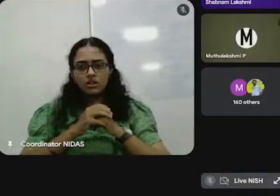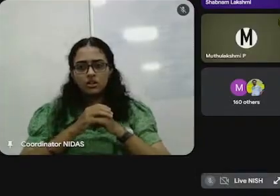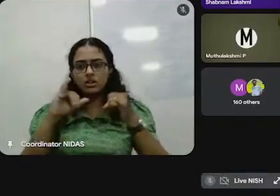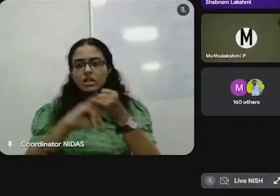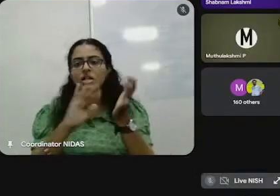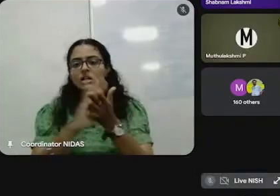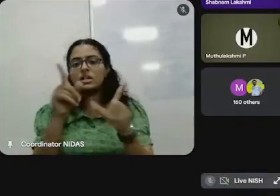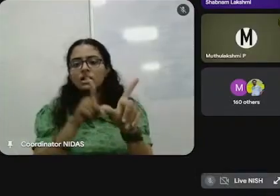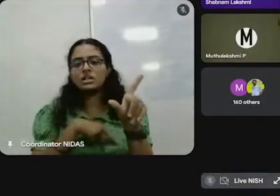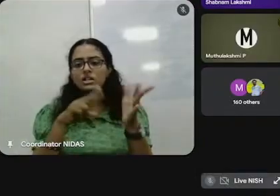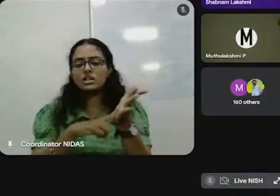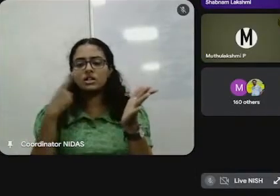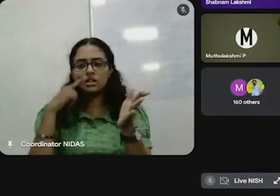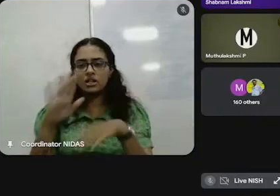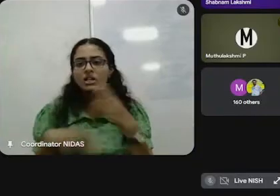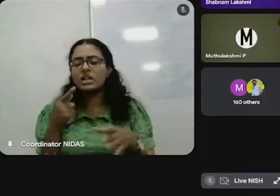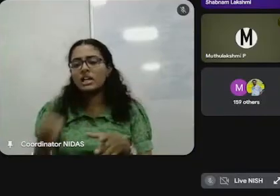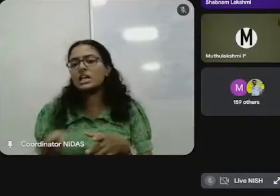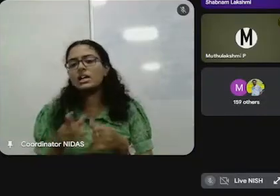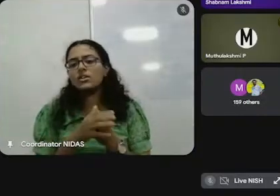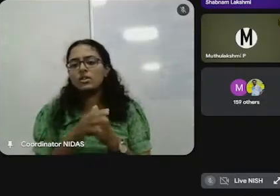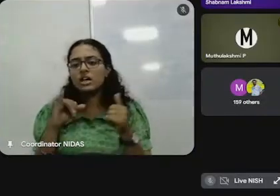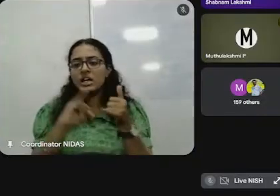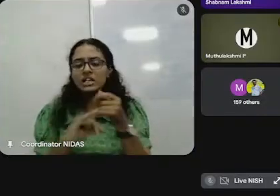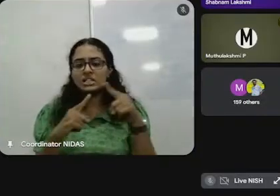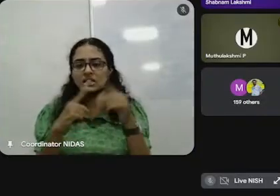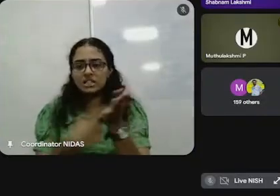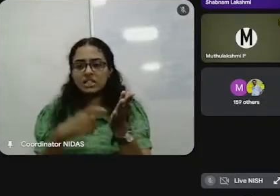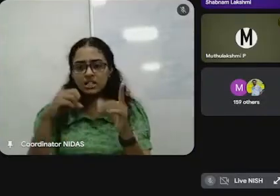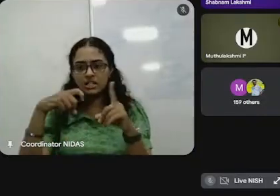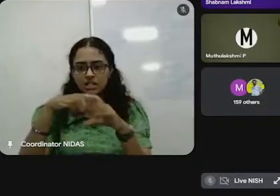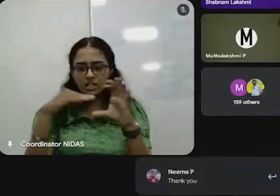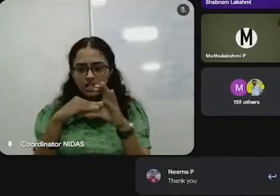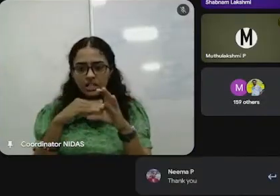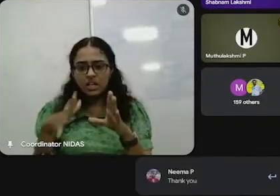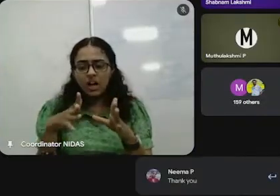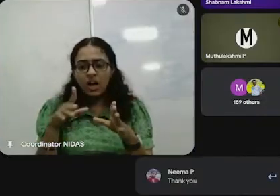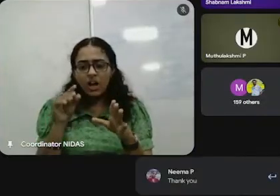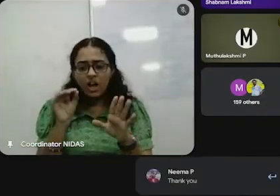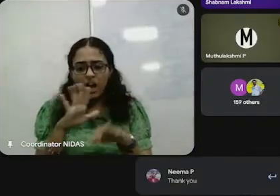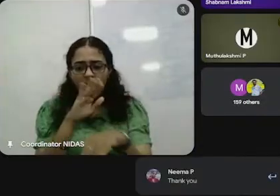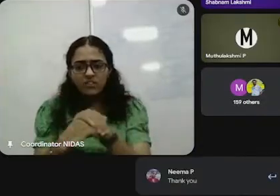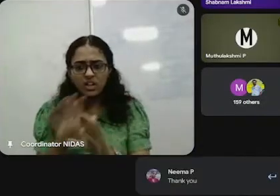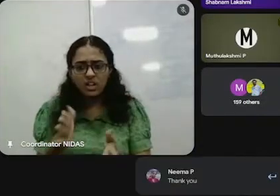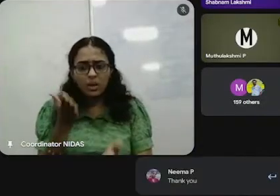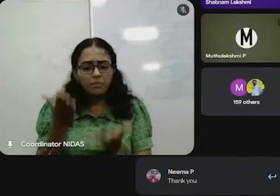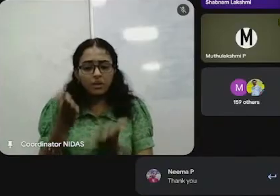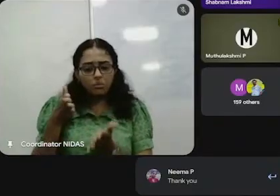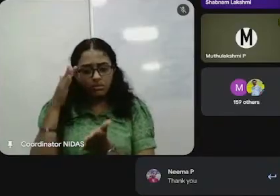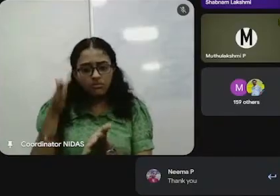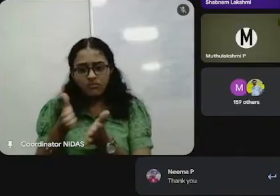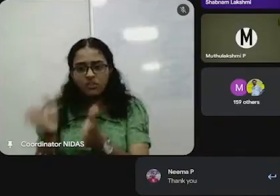ഷാനി മാഡം പറഞ്ഞോളൂ മാം. അത് സ്ട്രോക്കിന്റെ സിംറ്റം ആണോ എന്ന് പറയാൻ പറ്റില്ല, പക്ഷെ സ്ട്രോക്കിലേക്ക് വഴിതെളിക്കുന്ന